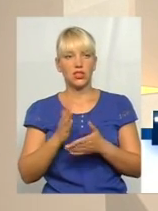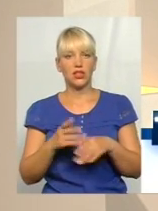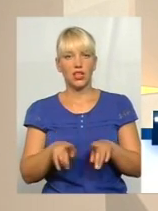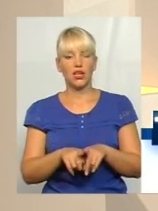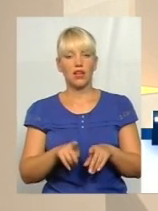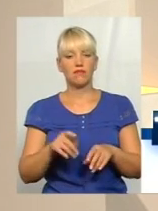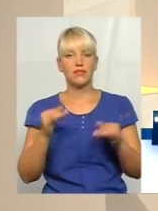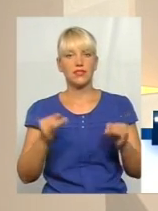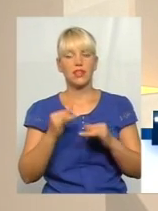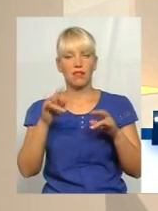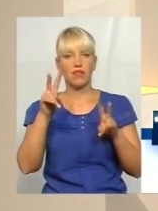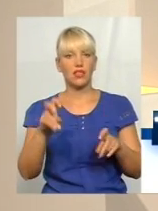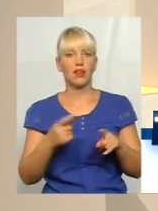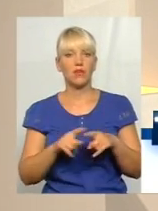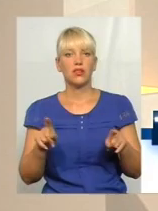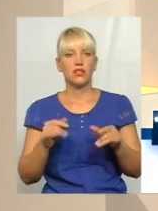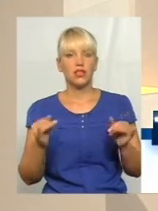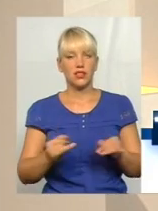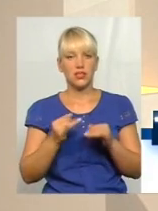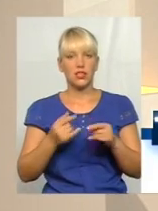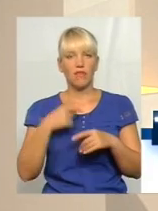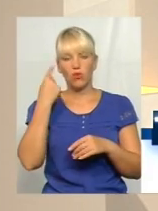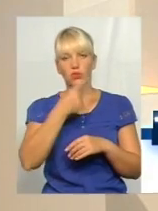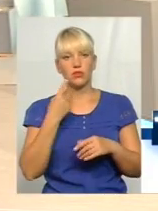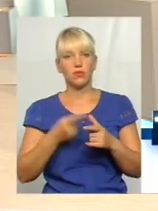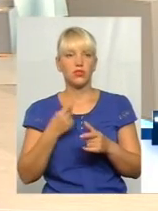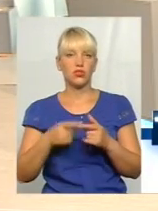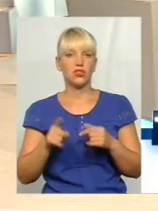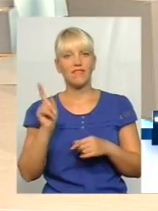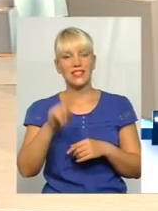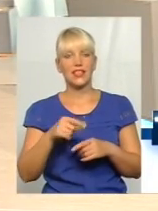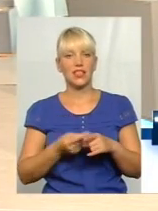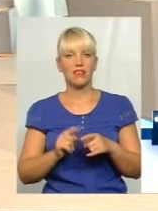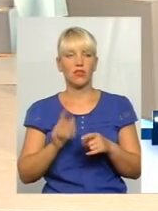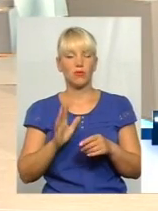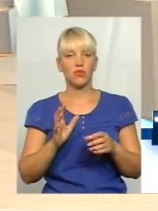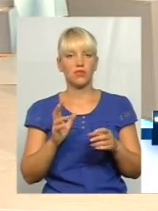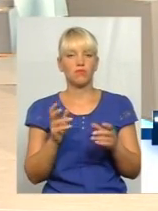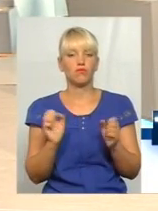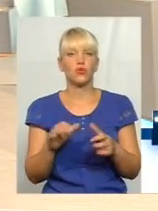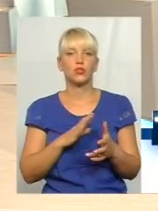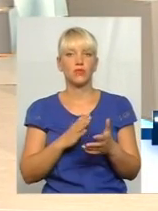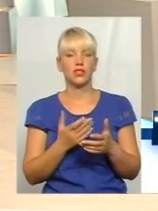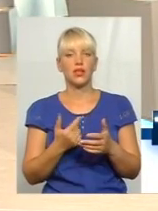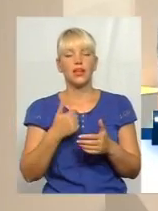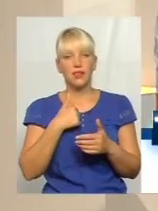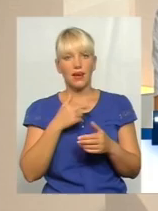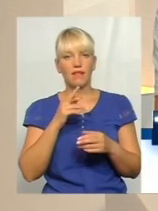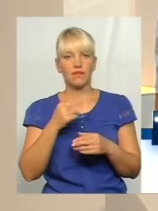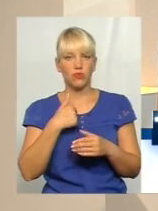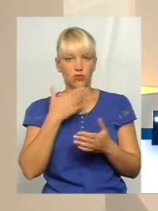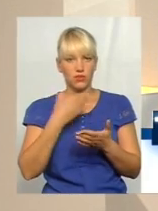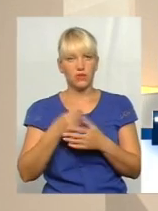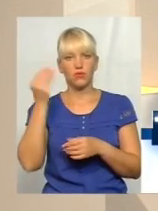цікава тема Ну що тае така зацікавленість в суспільстві Чи все ж таки вона просто підігрита чимось чи кимось бо мені Ну от я скажу свою